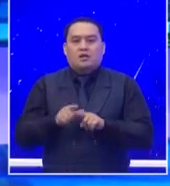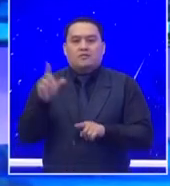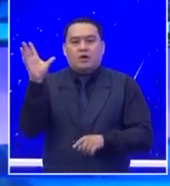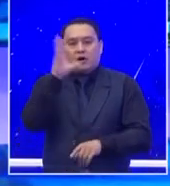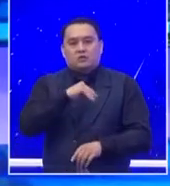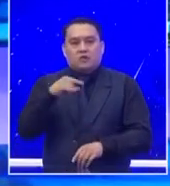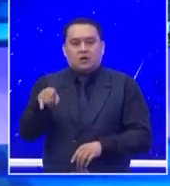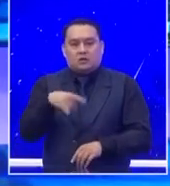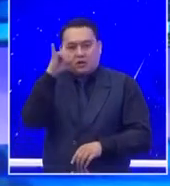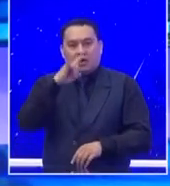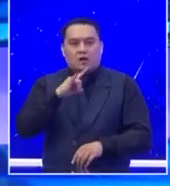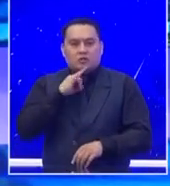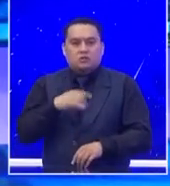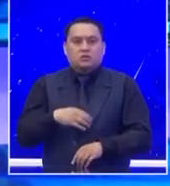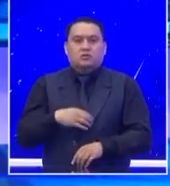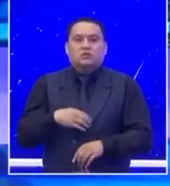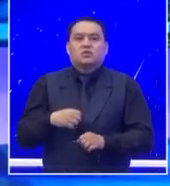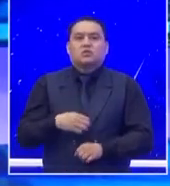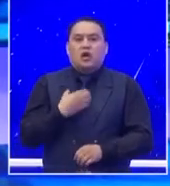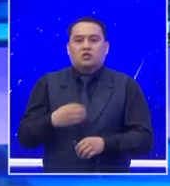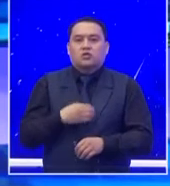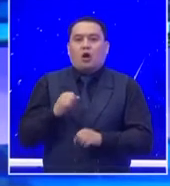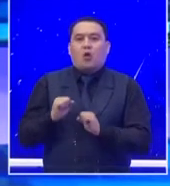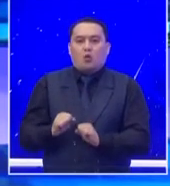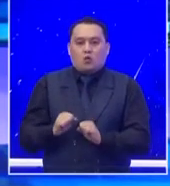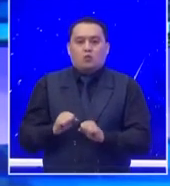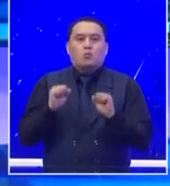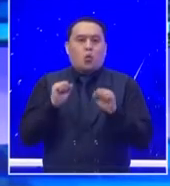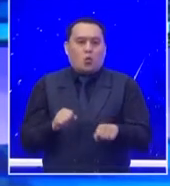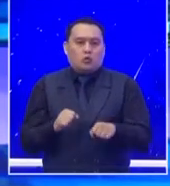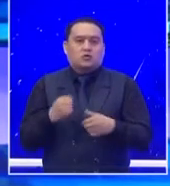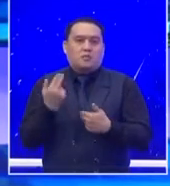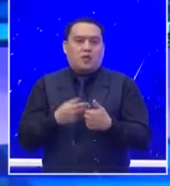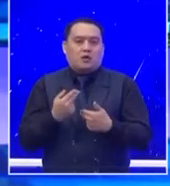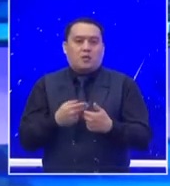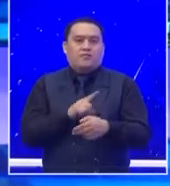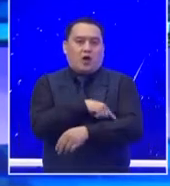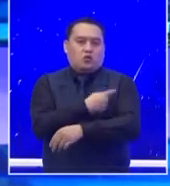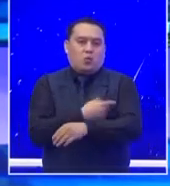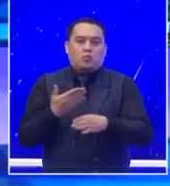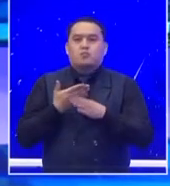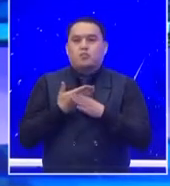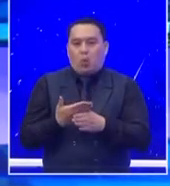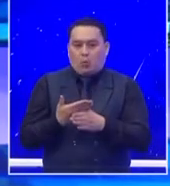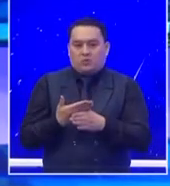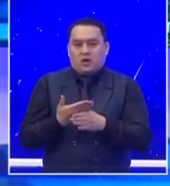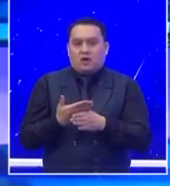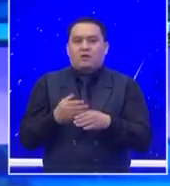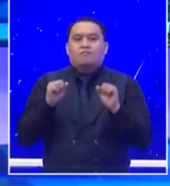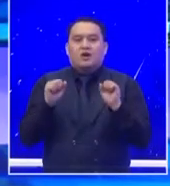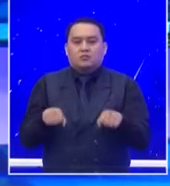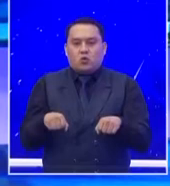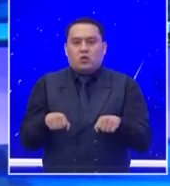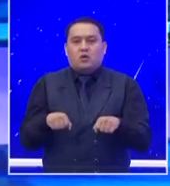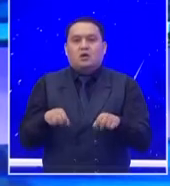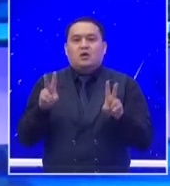жители страны считаются условно застрахованными. Они могут беспрепятственно получать врачебную помощь, которая полагается им